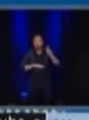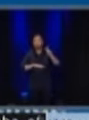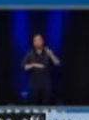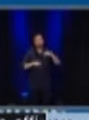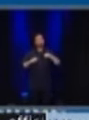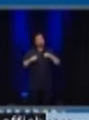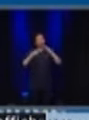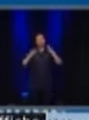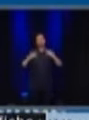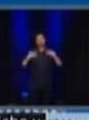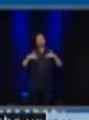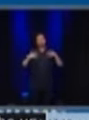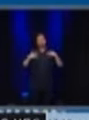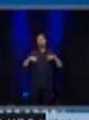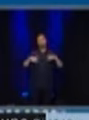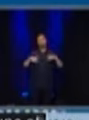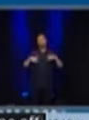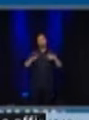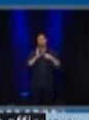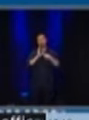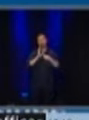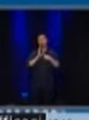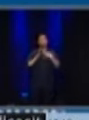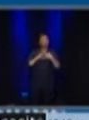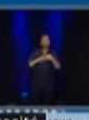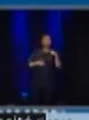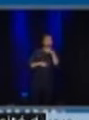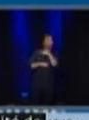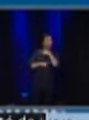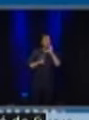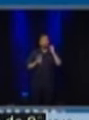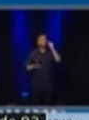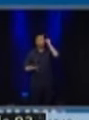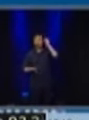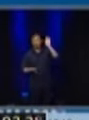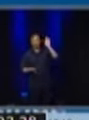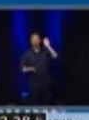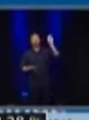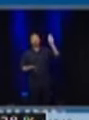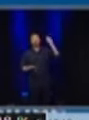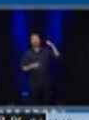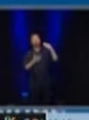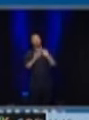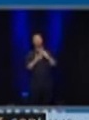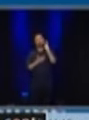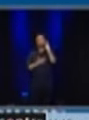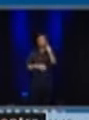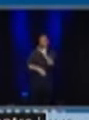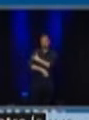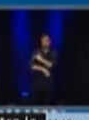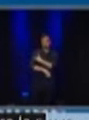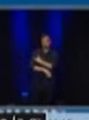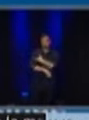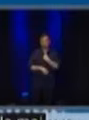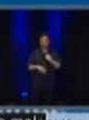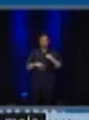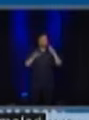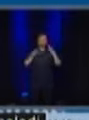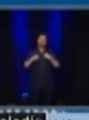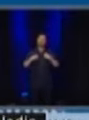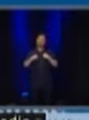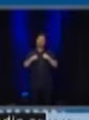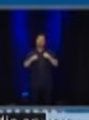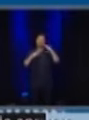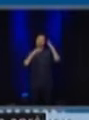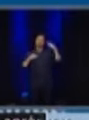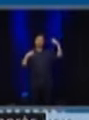notre contrôle. Le fait que si les États-Unis ou l'Europe demandent absolument une preuve de deux doses. Puis c'est important aussi de